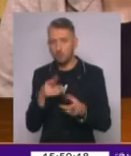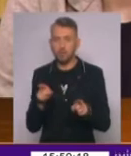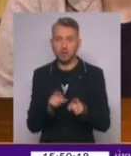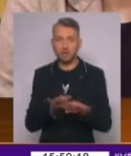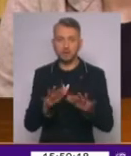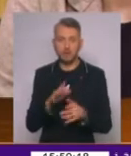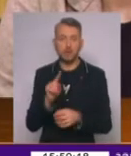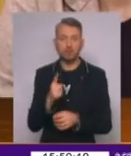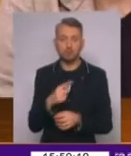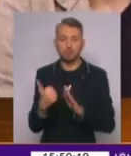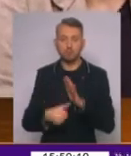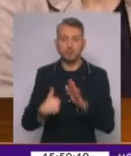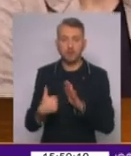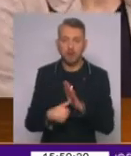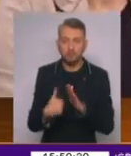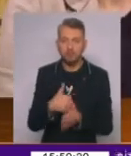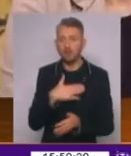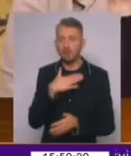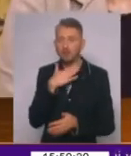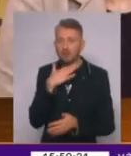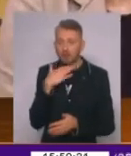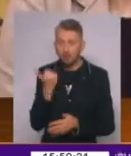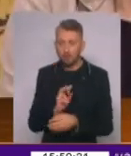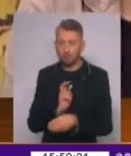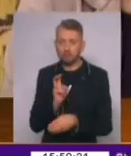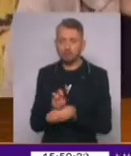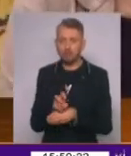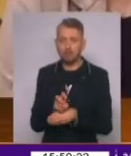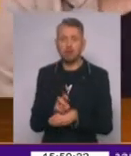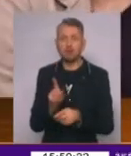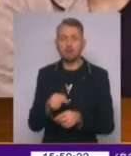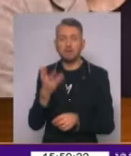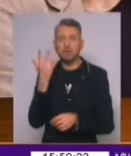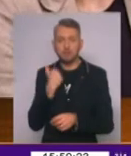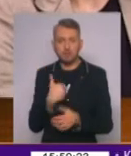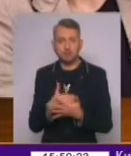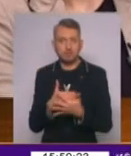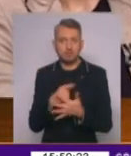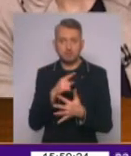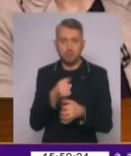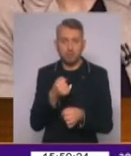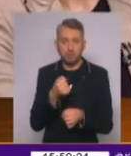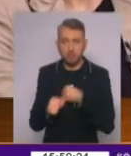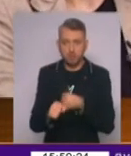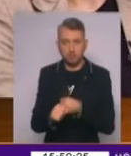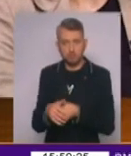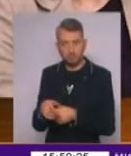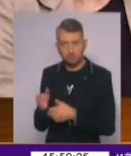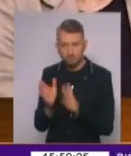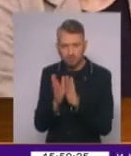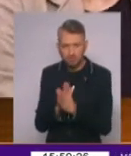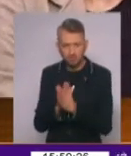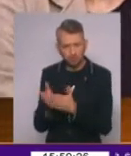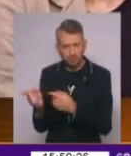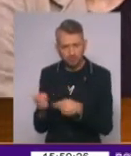що чомусь безхатченки не хочуть звертатися, навіть коли вже майже непримусово їх дійсно просять